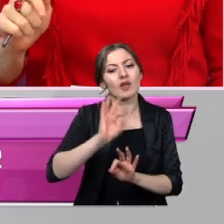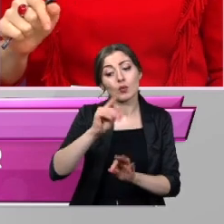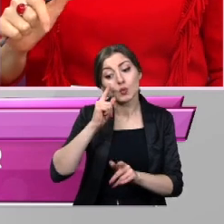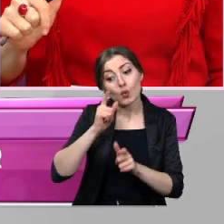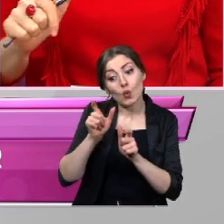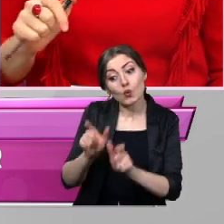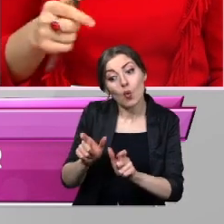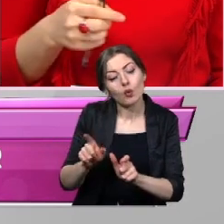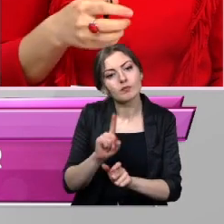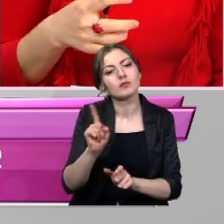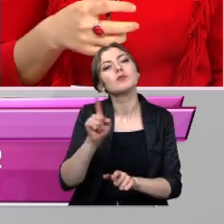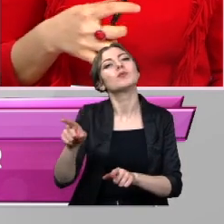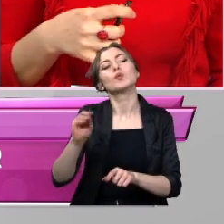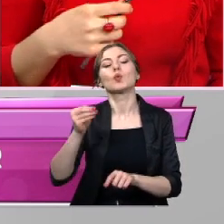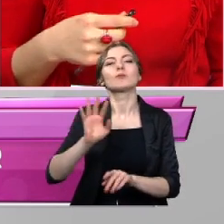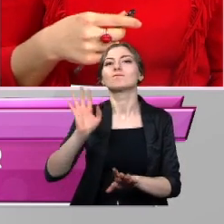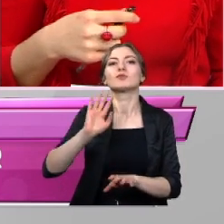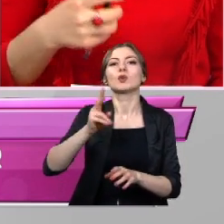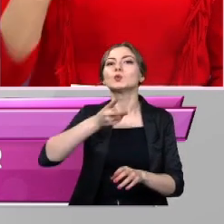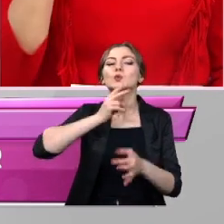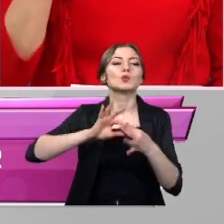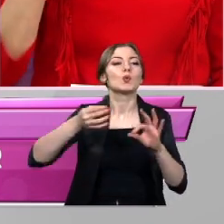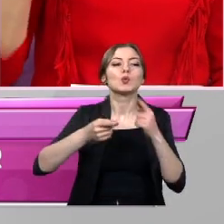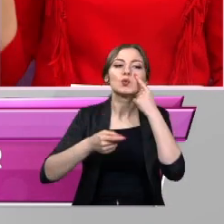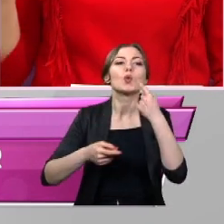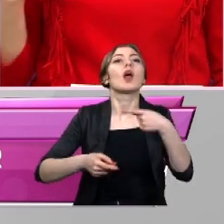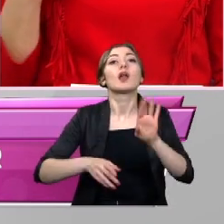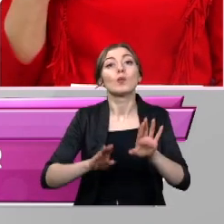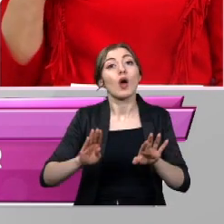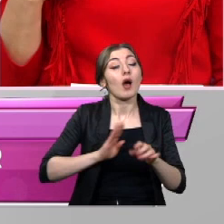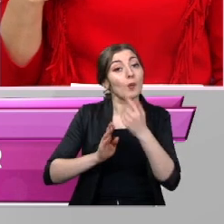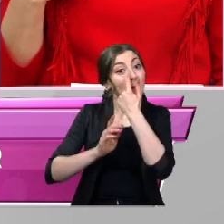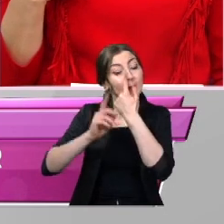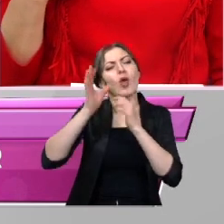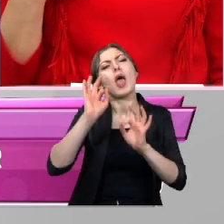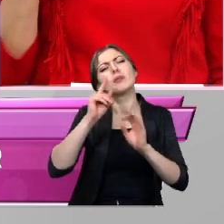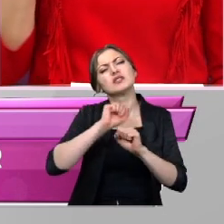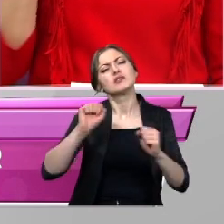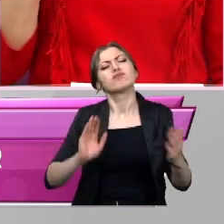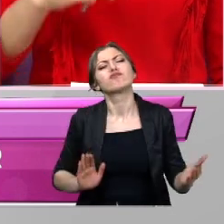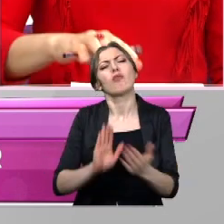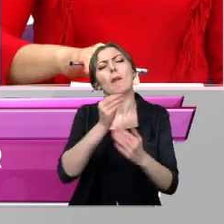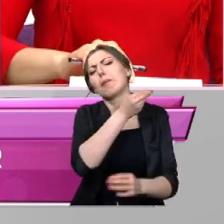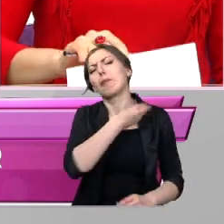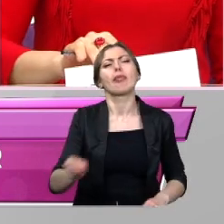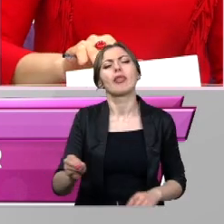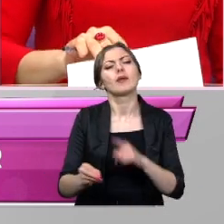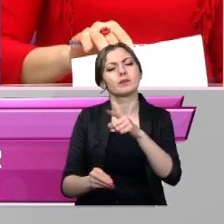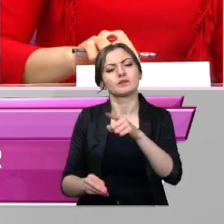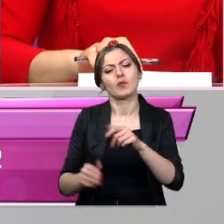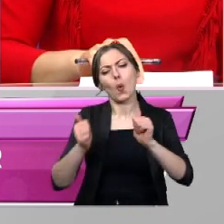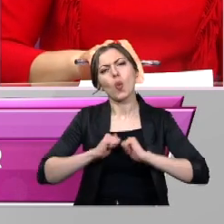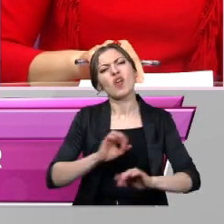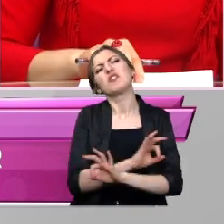kontrol etmeye çalışırsak uç o zaman sonucu göremiyor mesela okul döneminde de ben bunu çok sık görüyorum çocuk ödevini